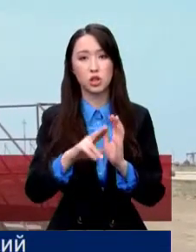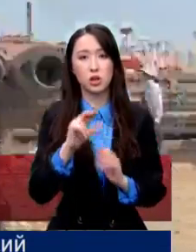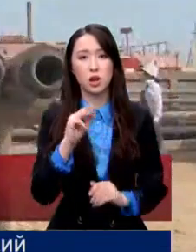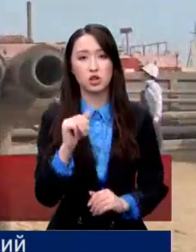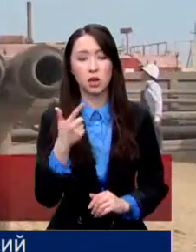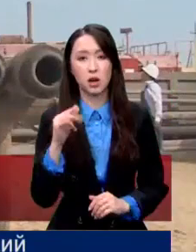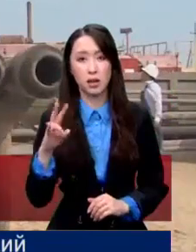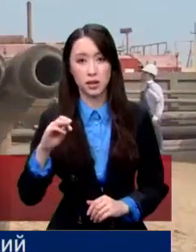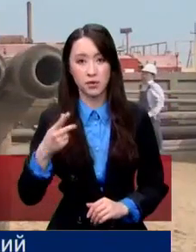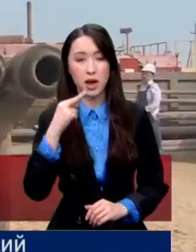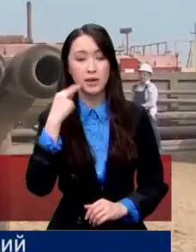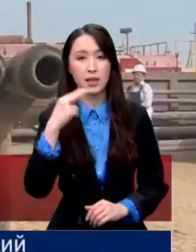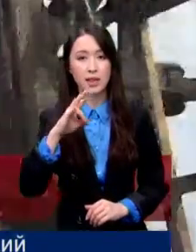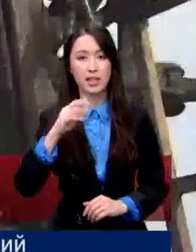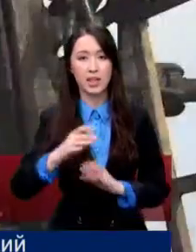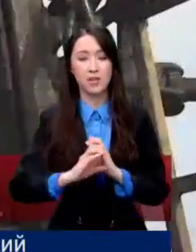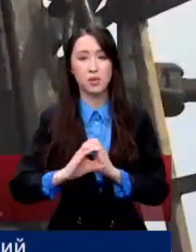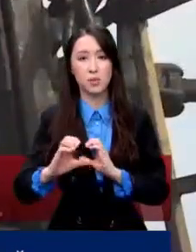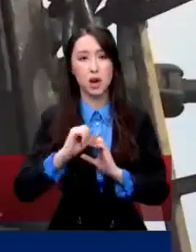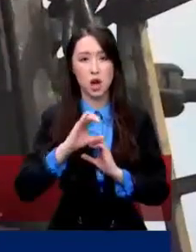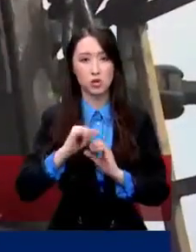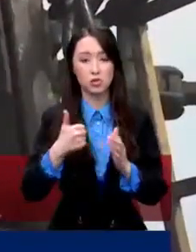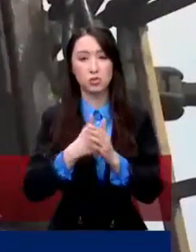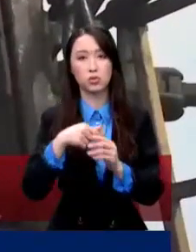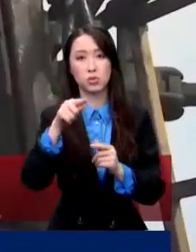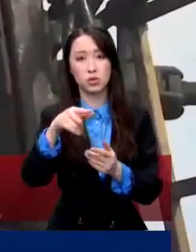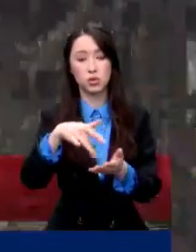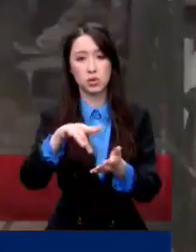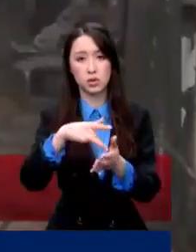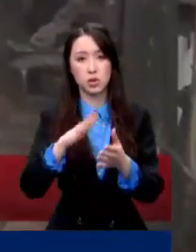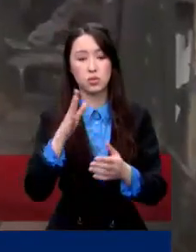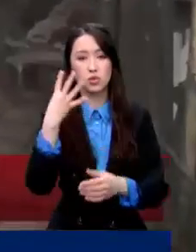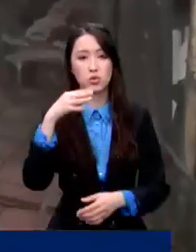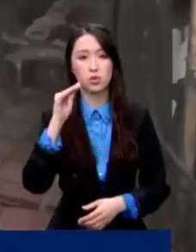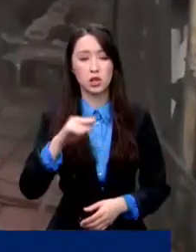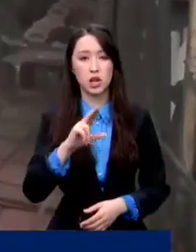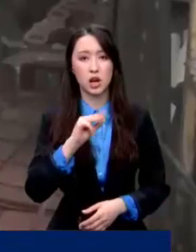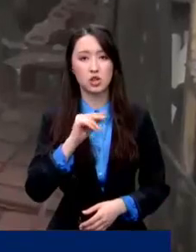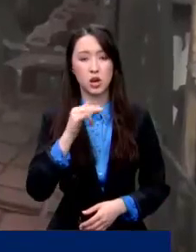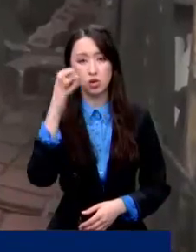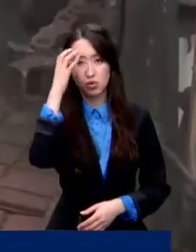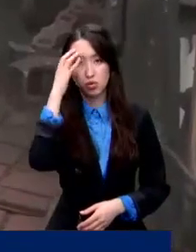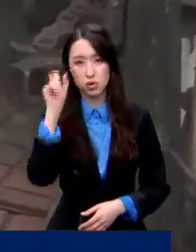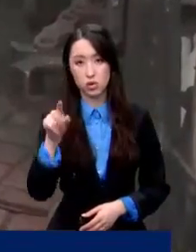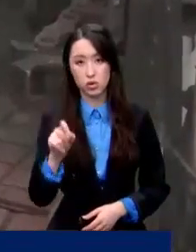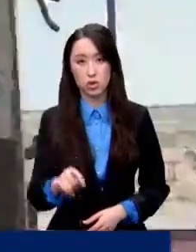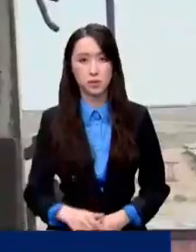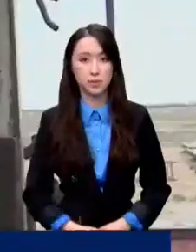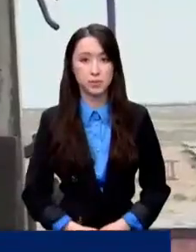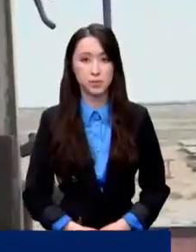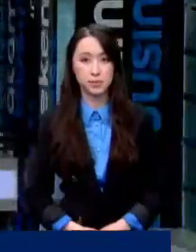кашаганской. А в Китае по нефтепроводу Атасу-Алашанькоу направят 40 тысяч тонн кашаганского черного золота.